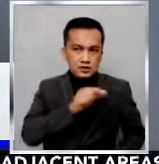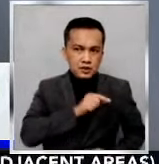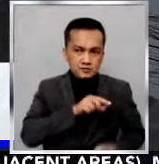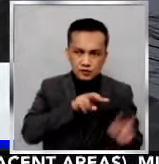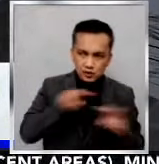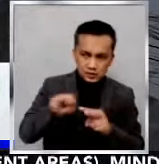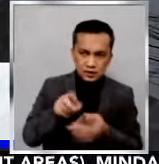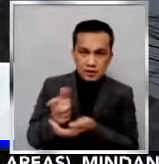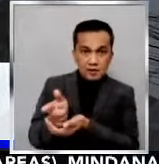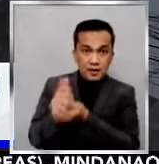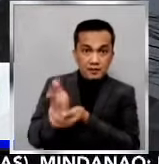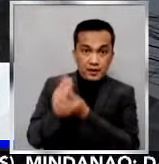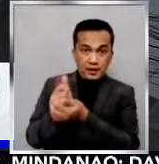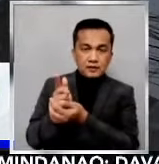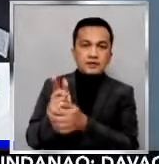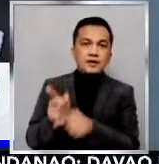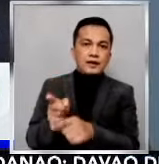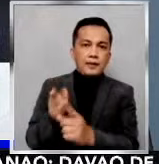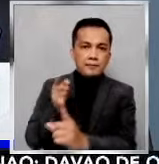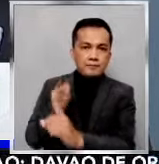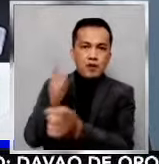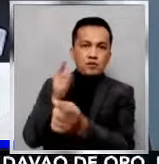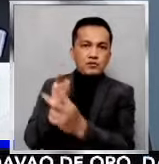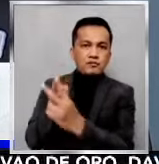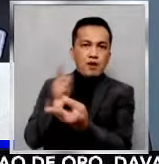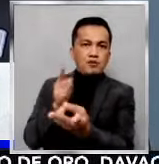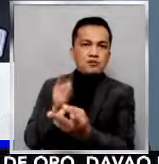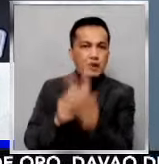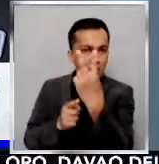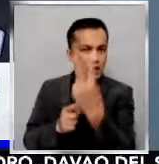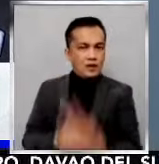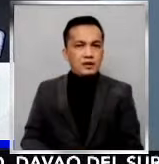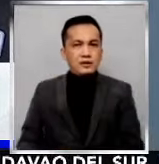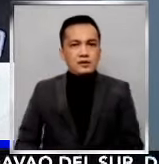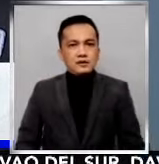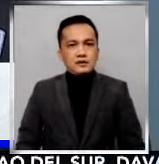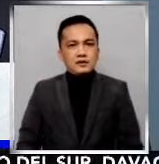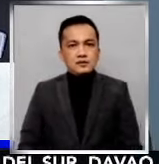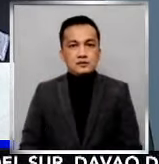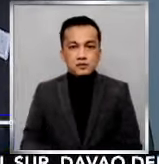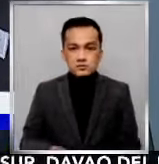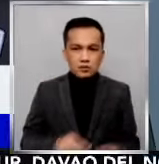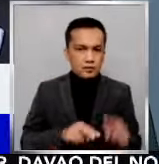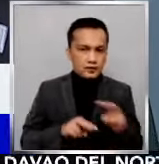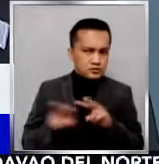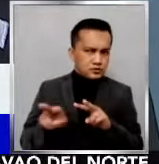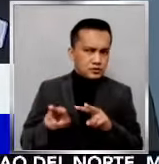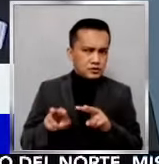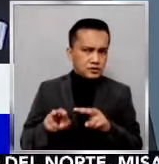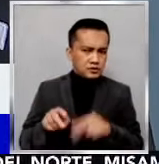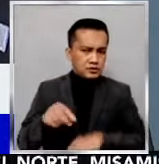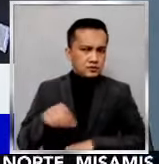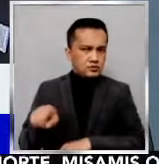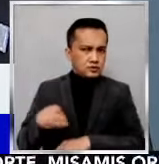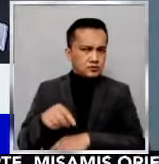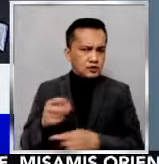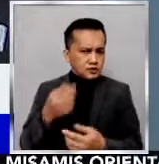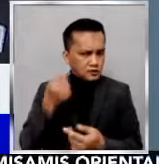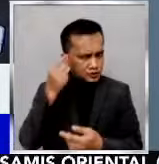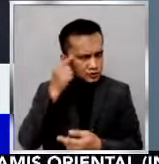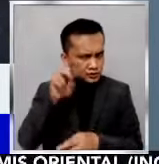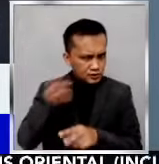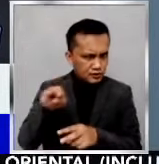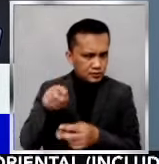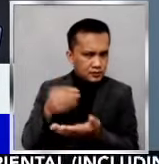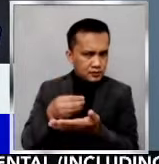suspect at tinamaan ang dalawa. Nung sumisilip na siya sa counter, akala ko bibili na. Eh nung lumapit yung